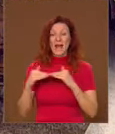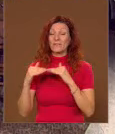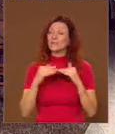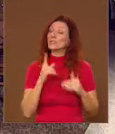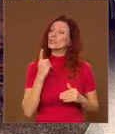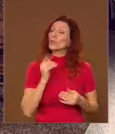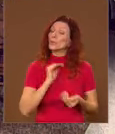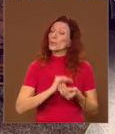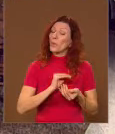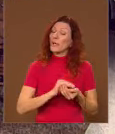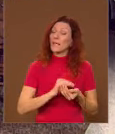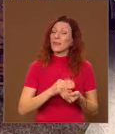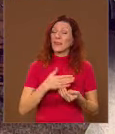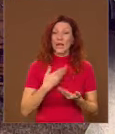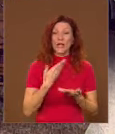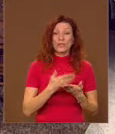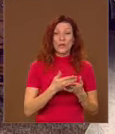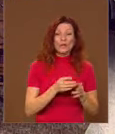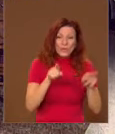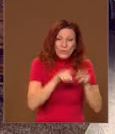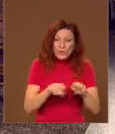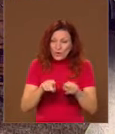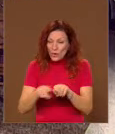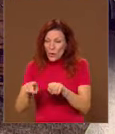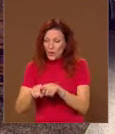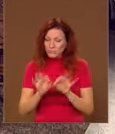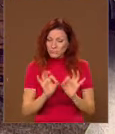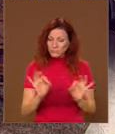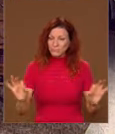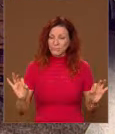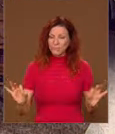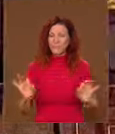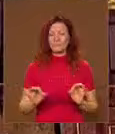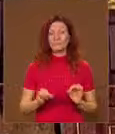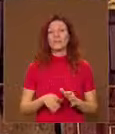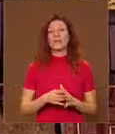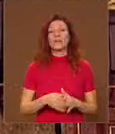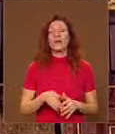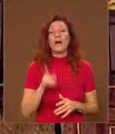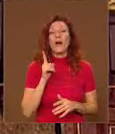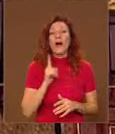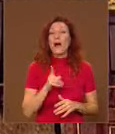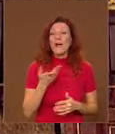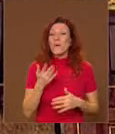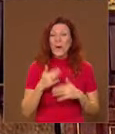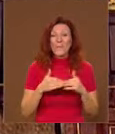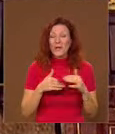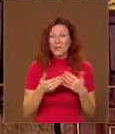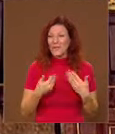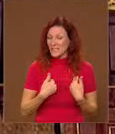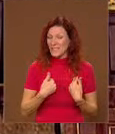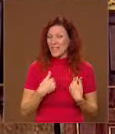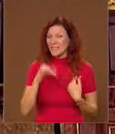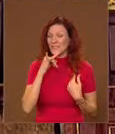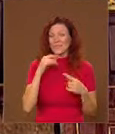също. И то е такова, че ухо не е чувало, око не е виждало и човеко на ум не е идвало какво е приготвил за